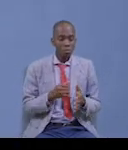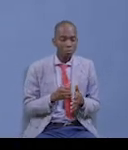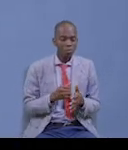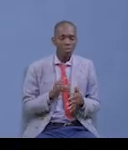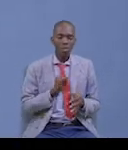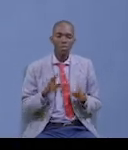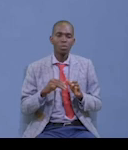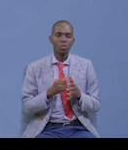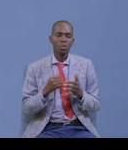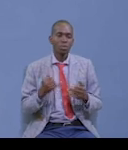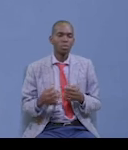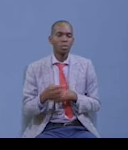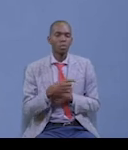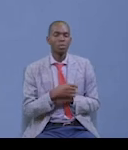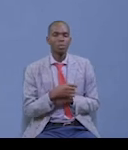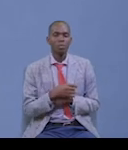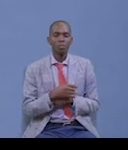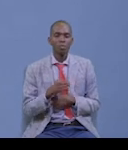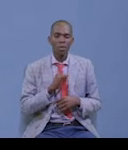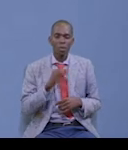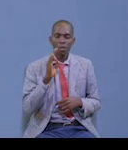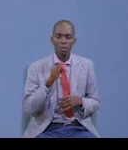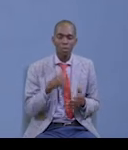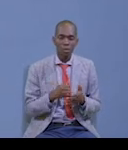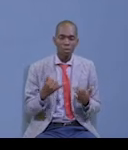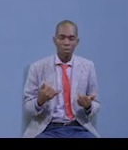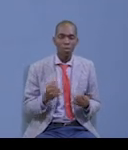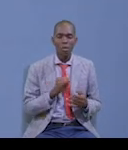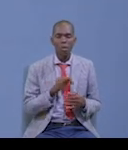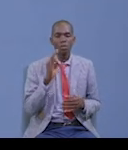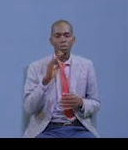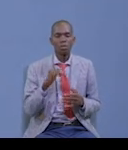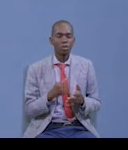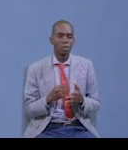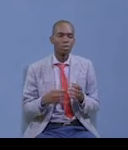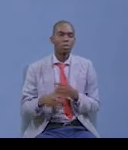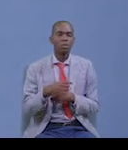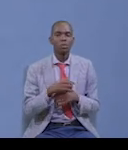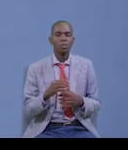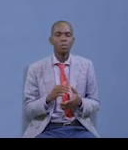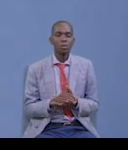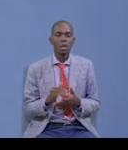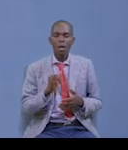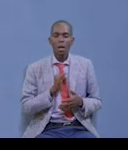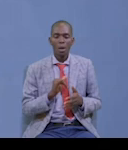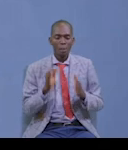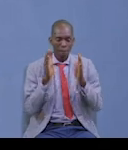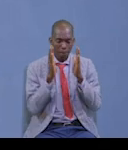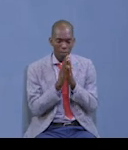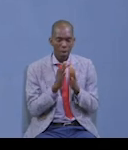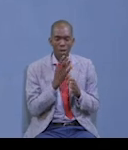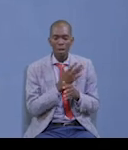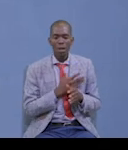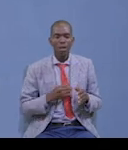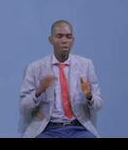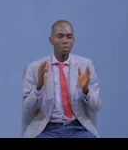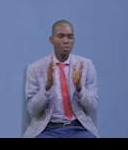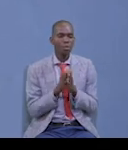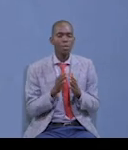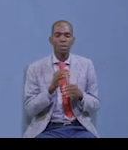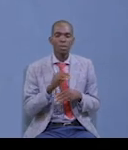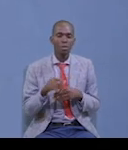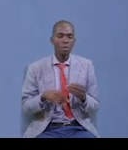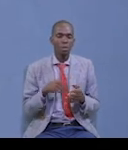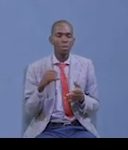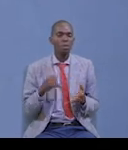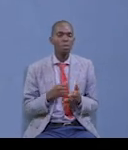నేను చేస్తాను మళ్ళా చేస్తాను. I preach it again. నేను బోధిస్తాను మళ్ళా బోధిస్తాను. I pray again. నేను ప్రార్థిస్తాను మళ్ళా